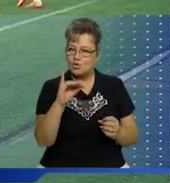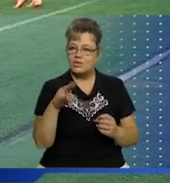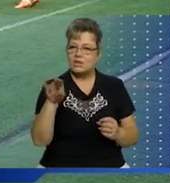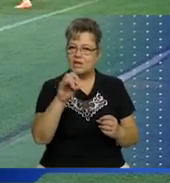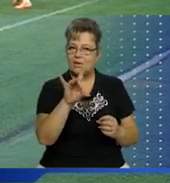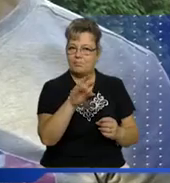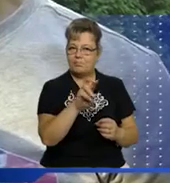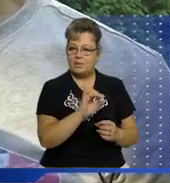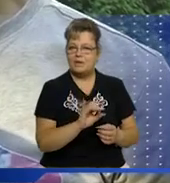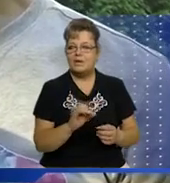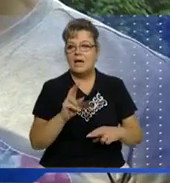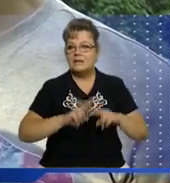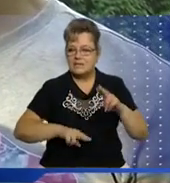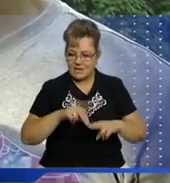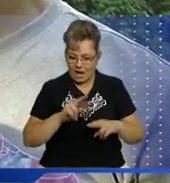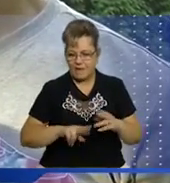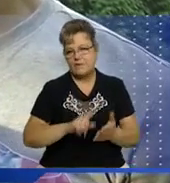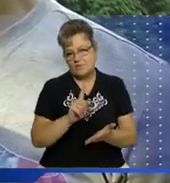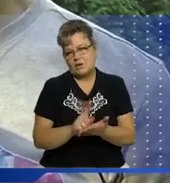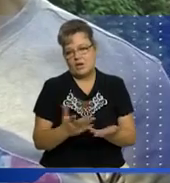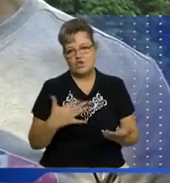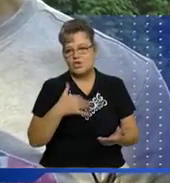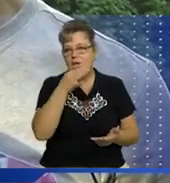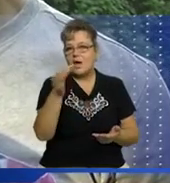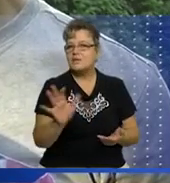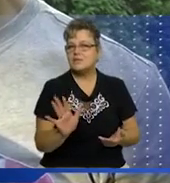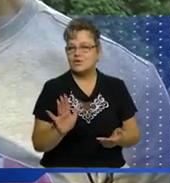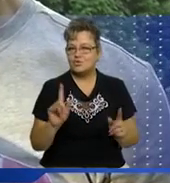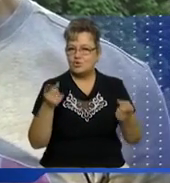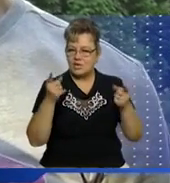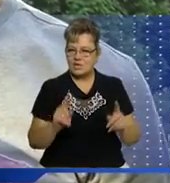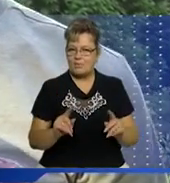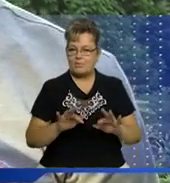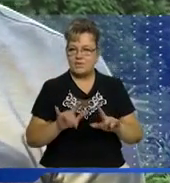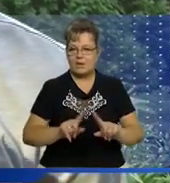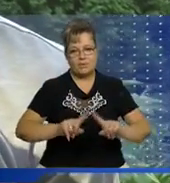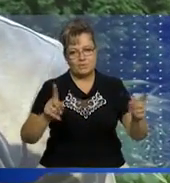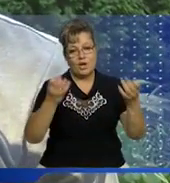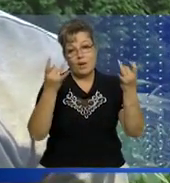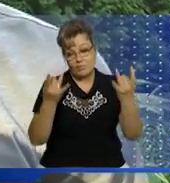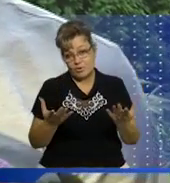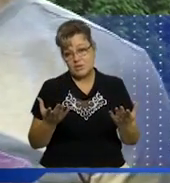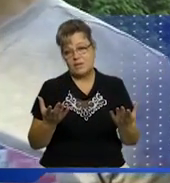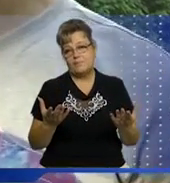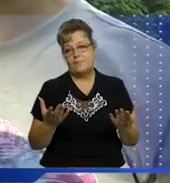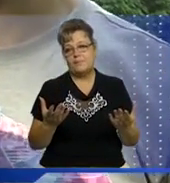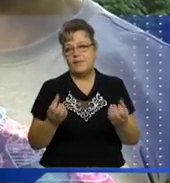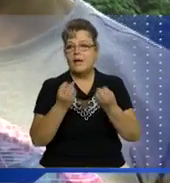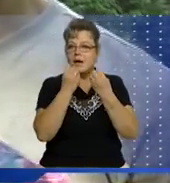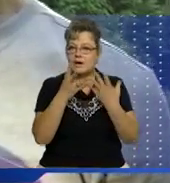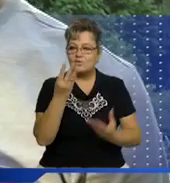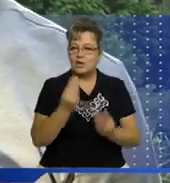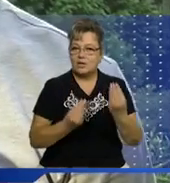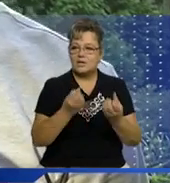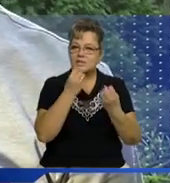дерби. Настраиваемся, конечно. Я не скажу, что на самом деле по-особому. Просто хорошая